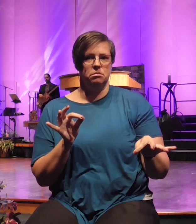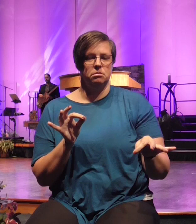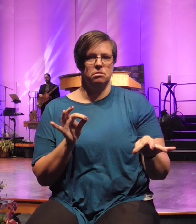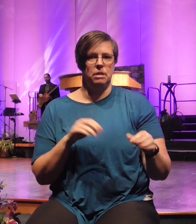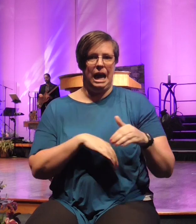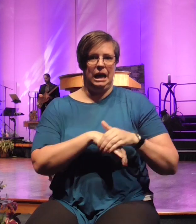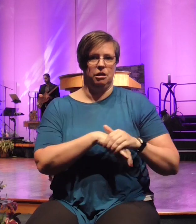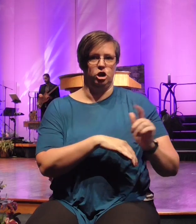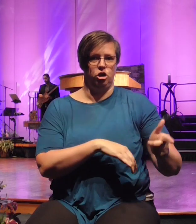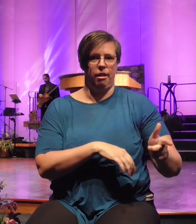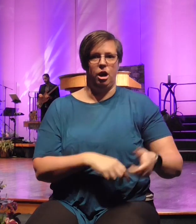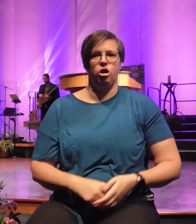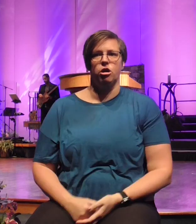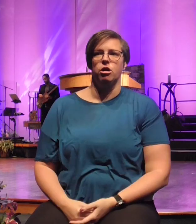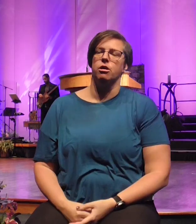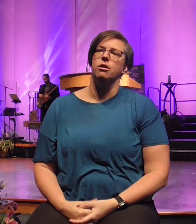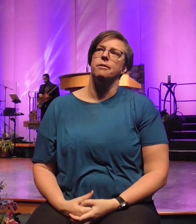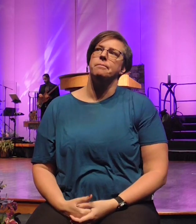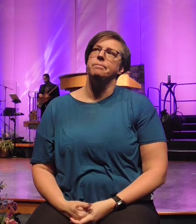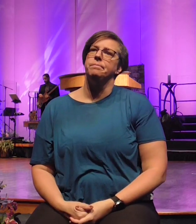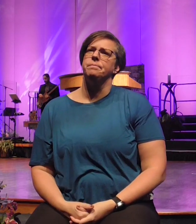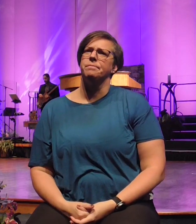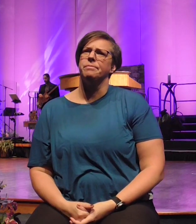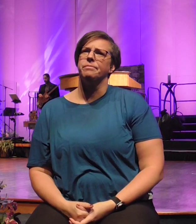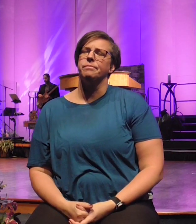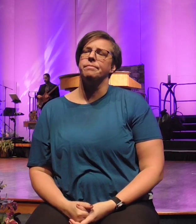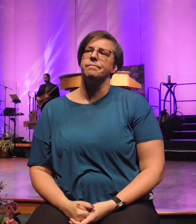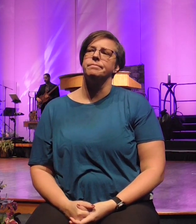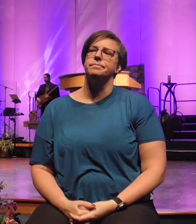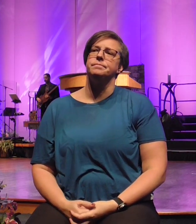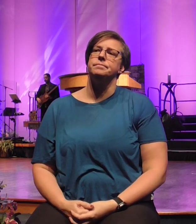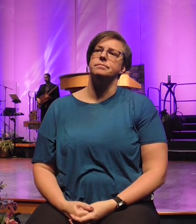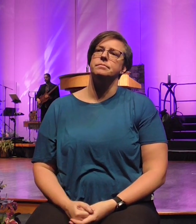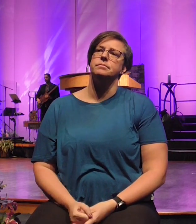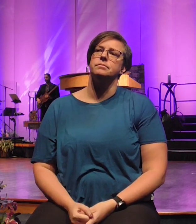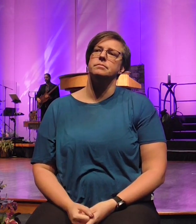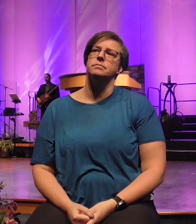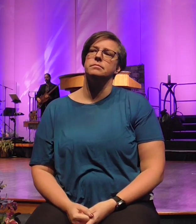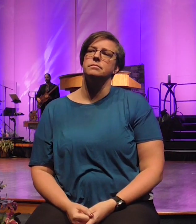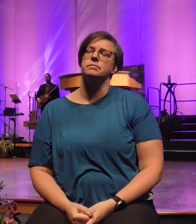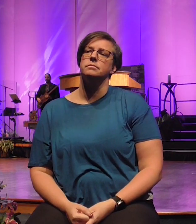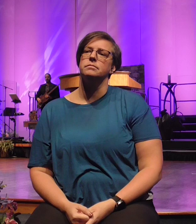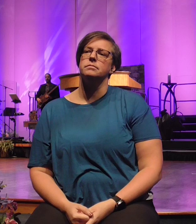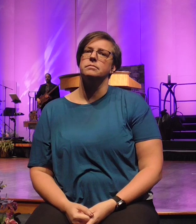ושכנתי בתוכם ועשו לי מקדש